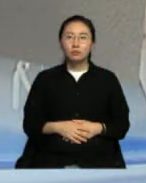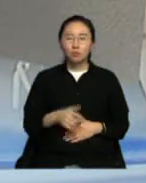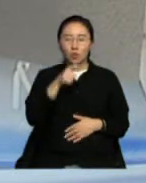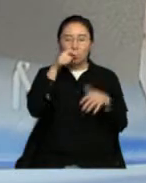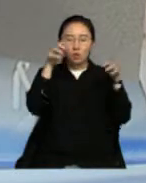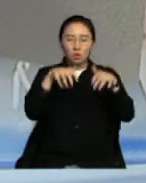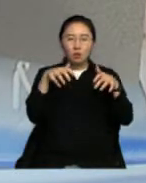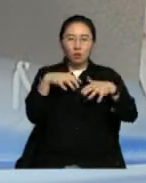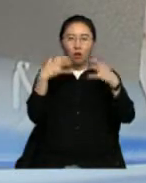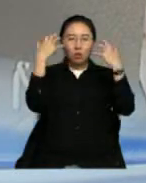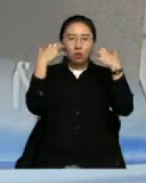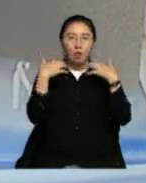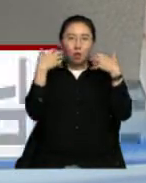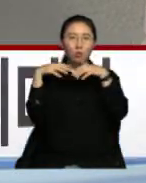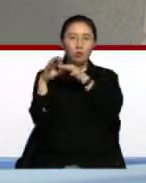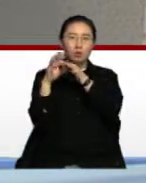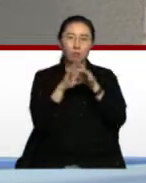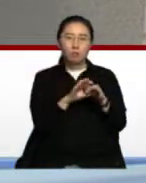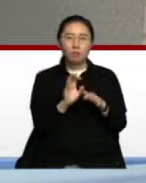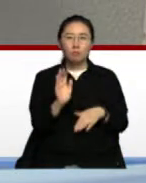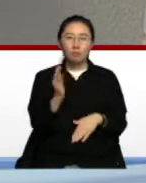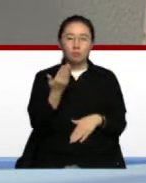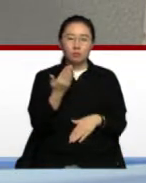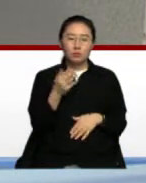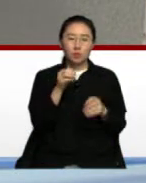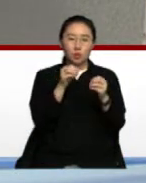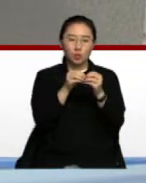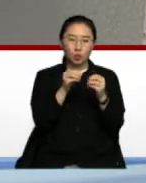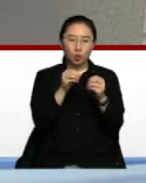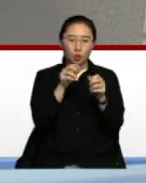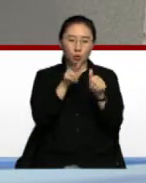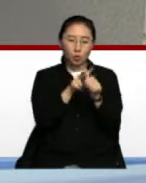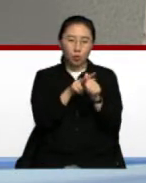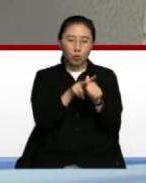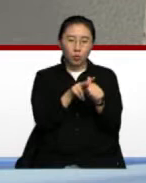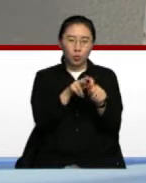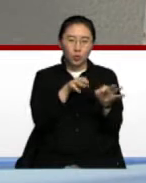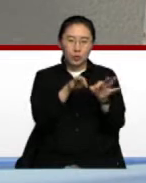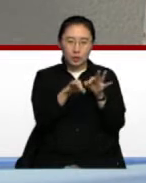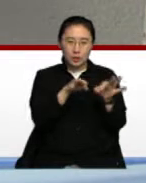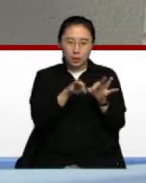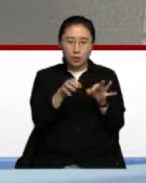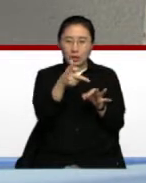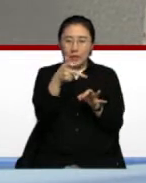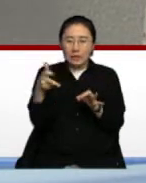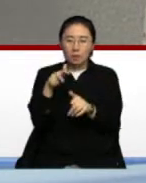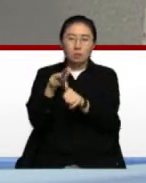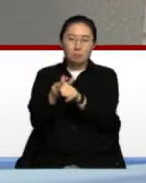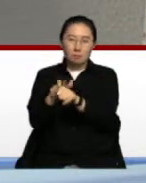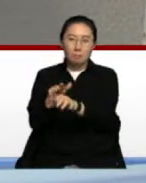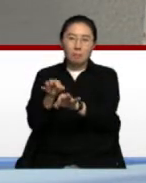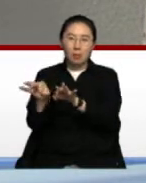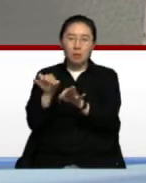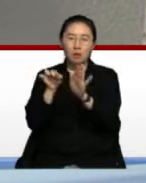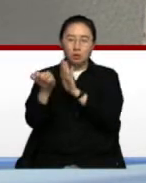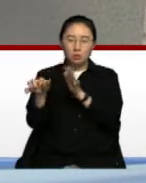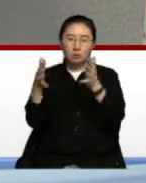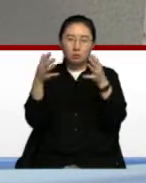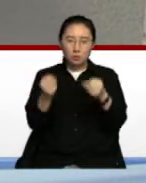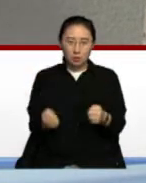장마가 지나고 무더위가 계속되고 있습니다. 이럴 때 전통시장보다는 시원한 대형마트로 가시는 분들 많을